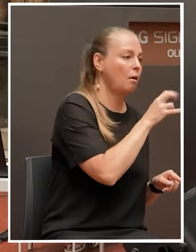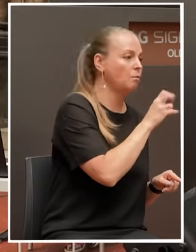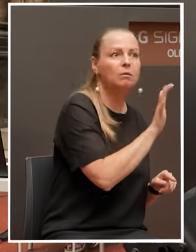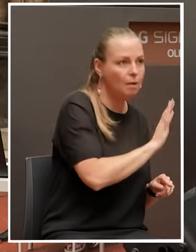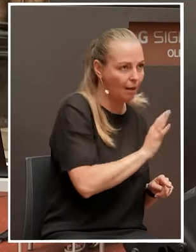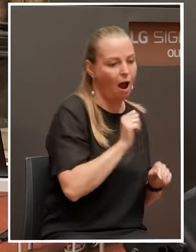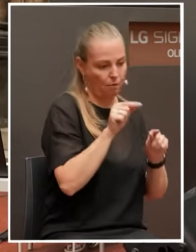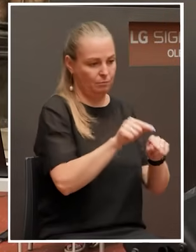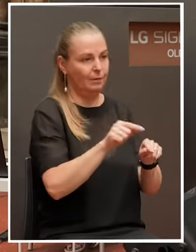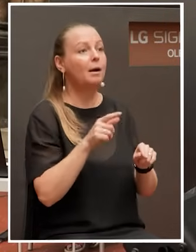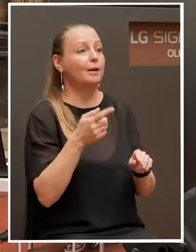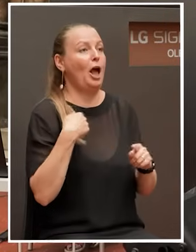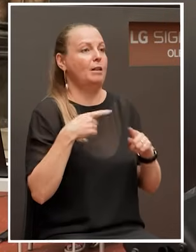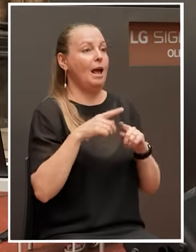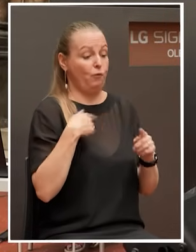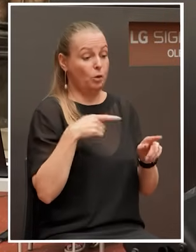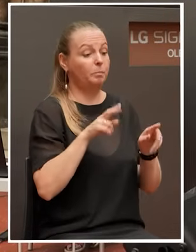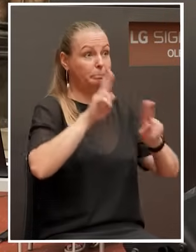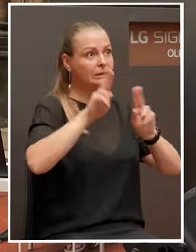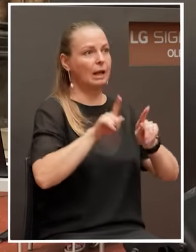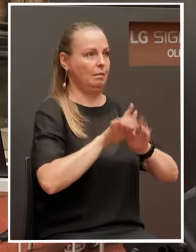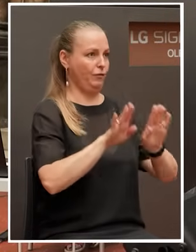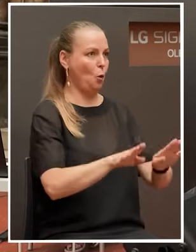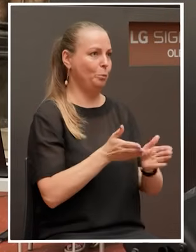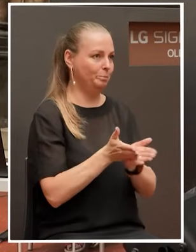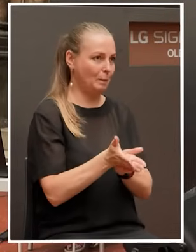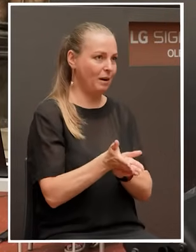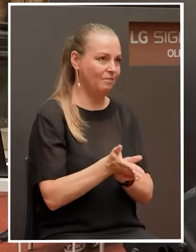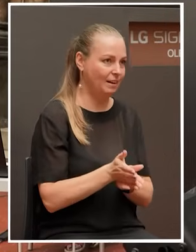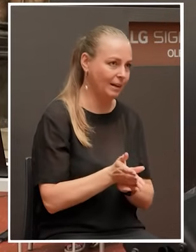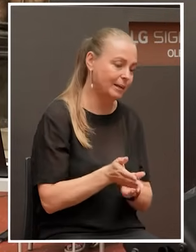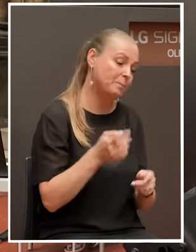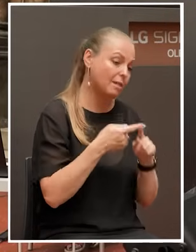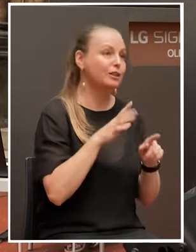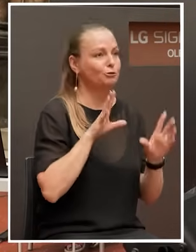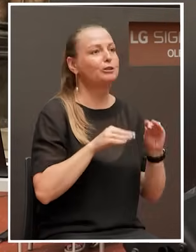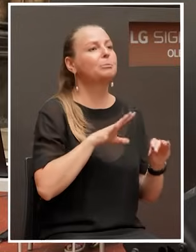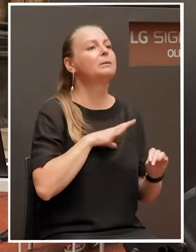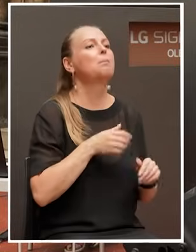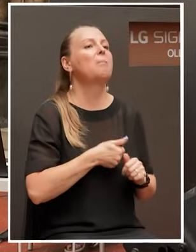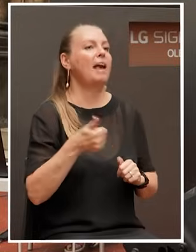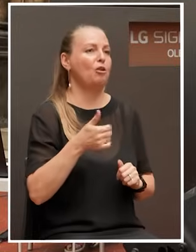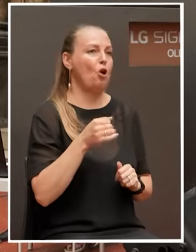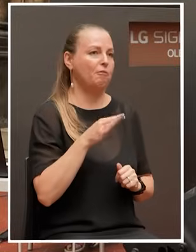им подражает. Быть передовым – писать вот так. И, с одной стороны, это было